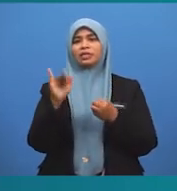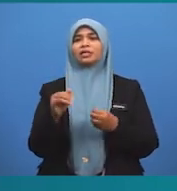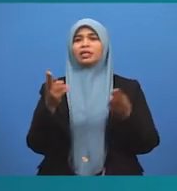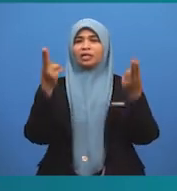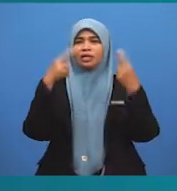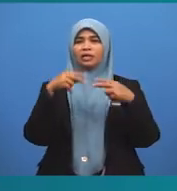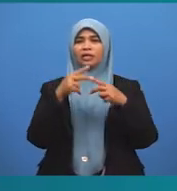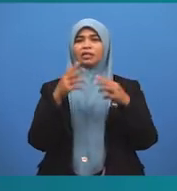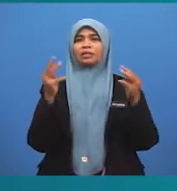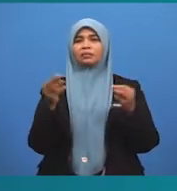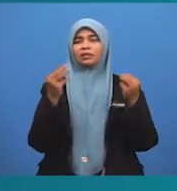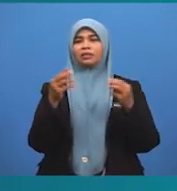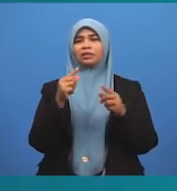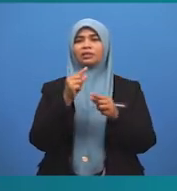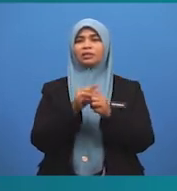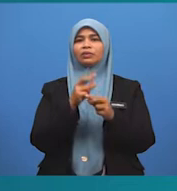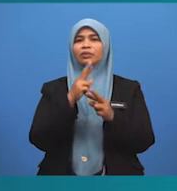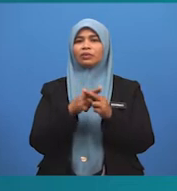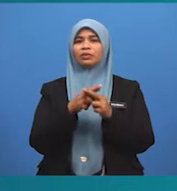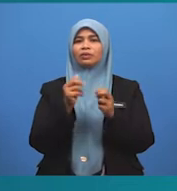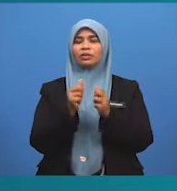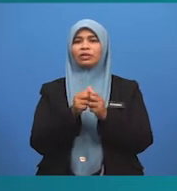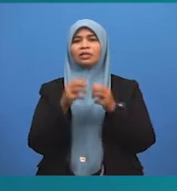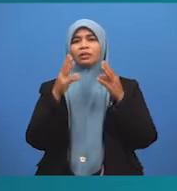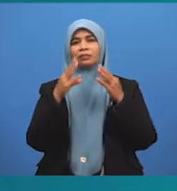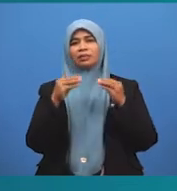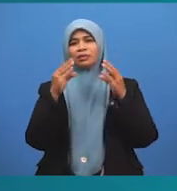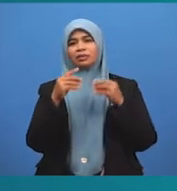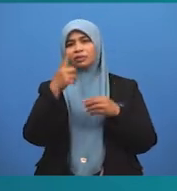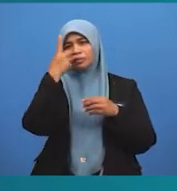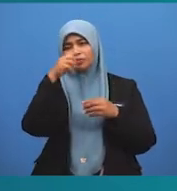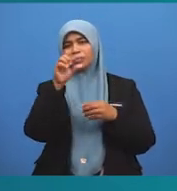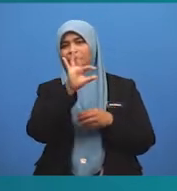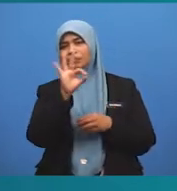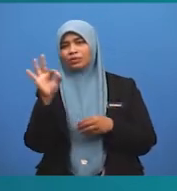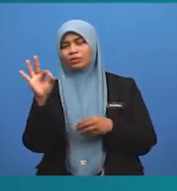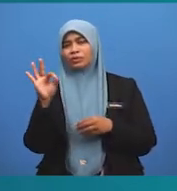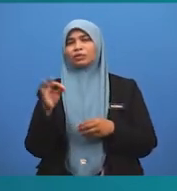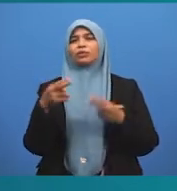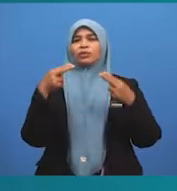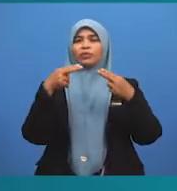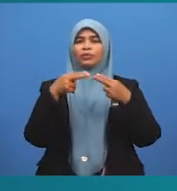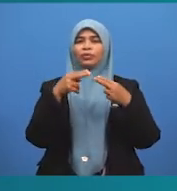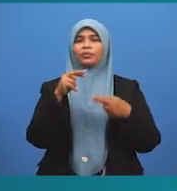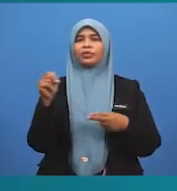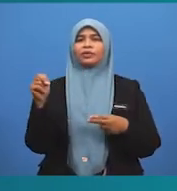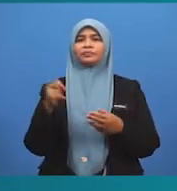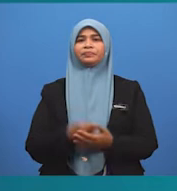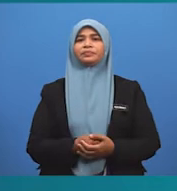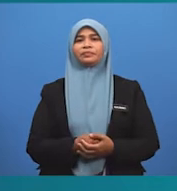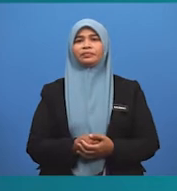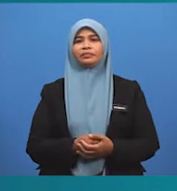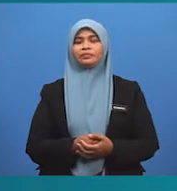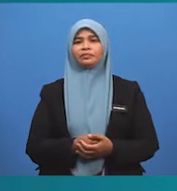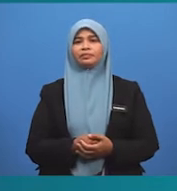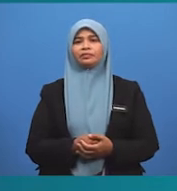ke majlis gotong royong dengan mesra untuk ruang kosong hubungan.